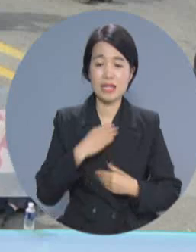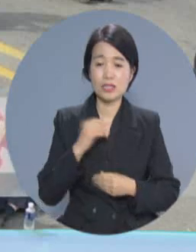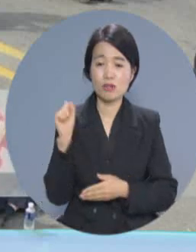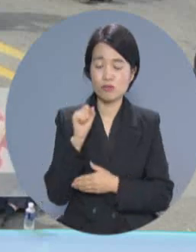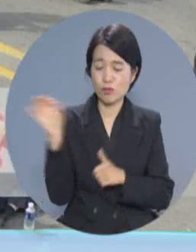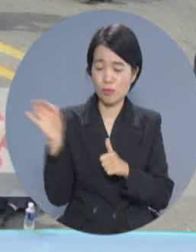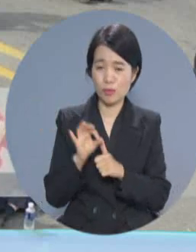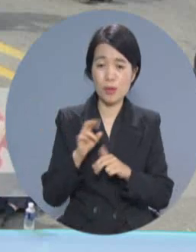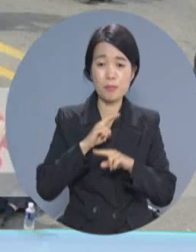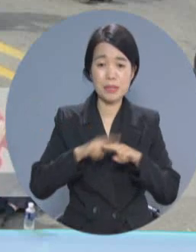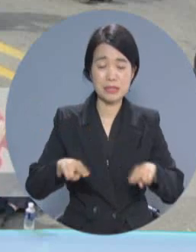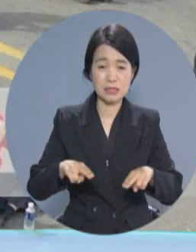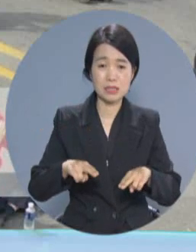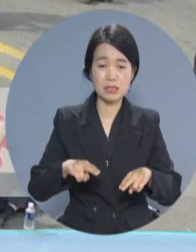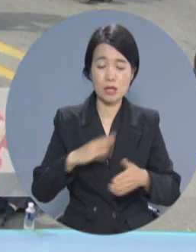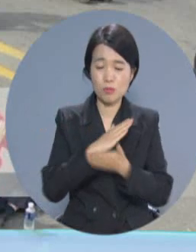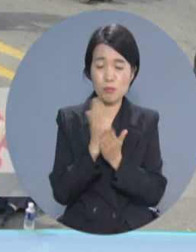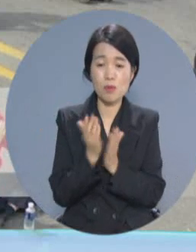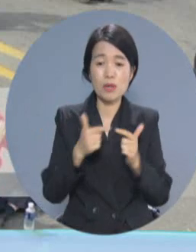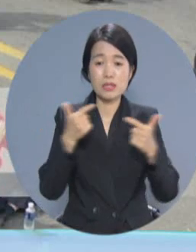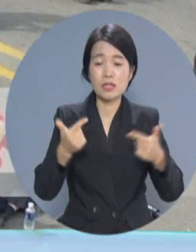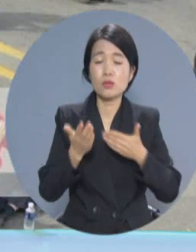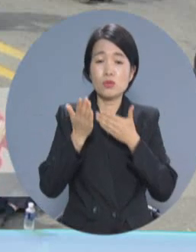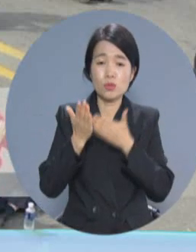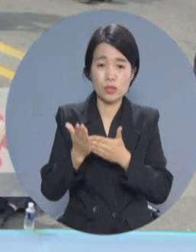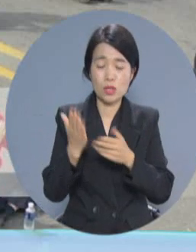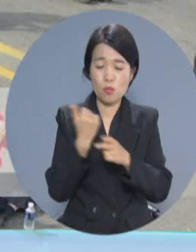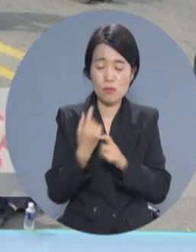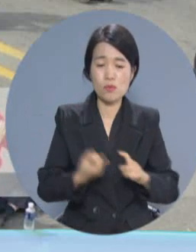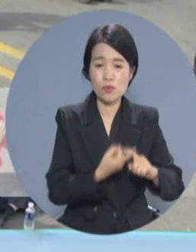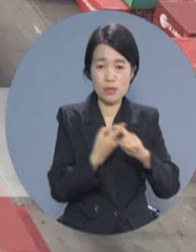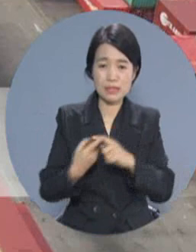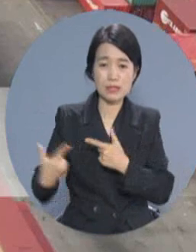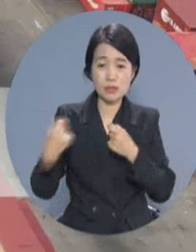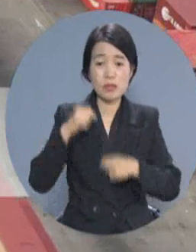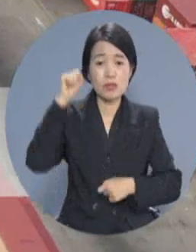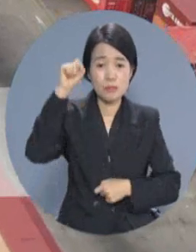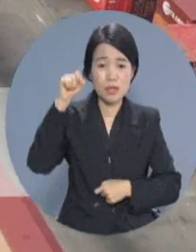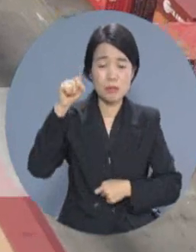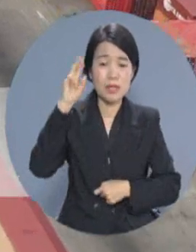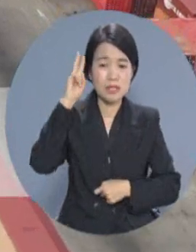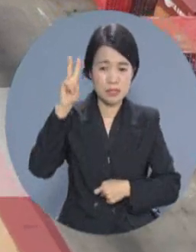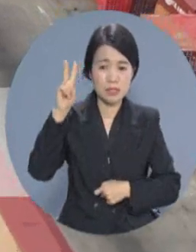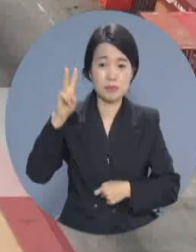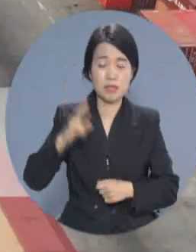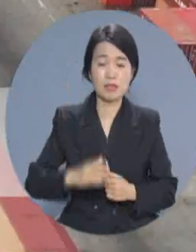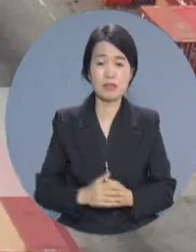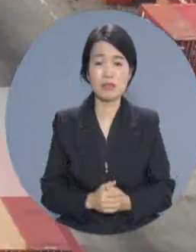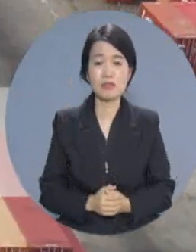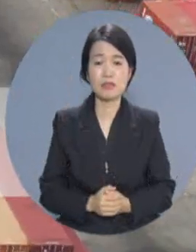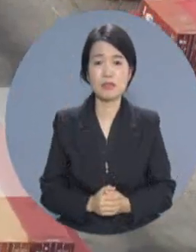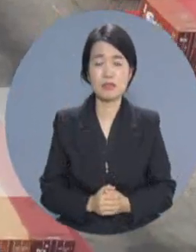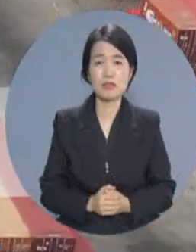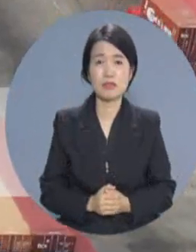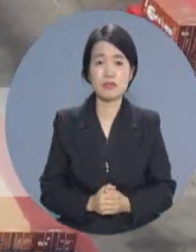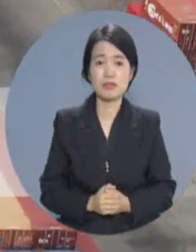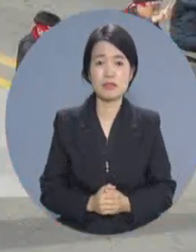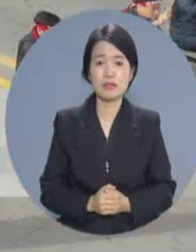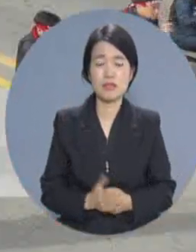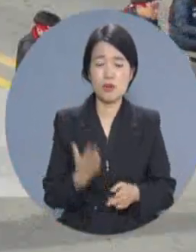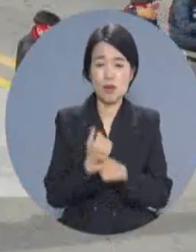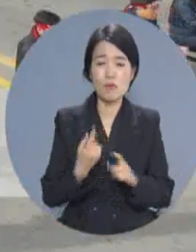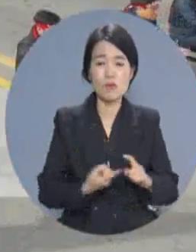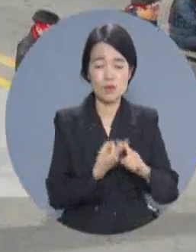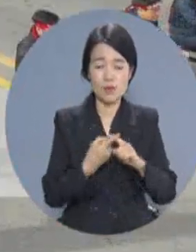안전운임제 일몰제 폐지와 품목 확대를 요구하는 화물연대 총파업이 이틀째 이어지고 있습니다.